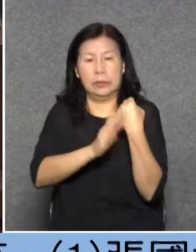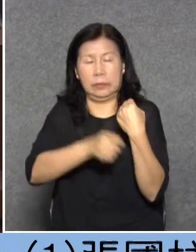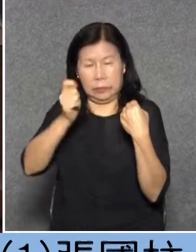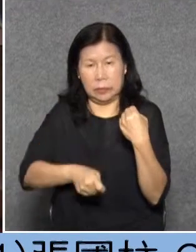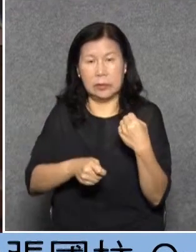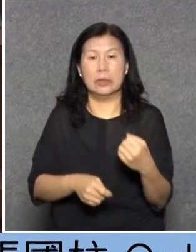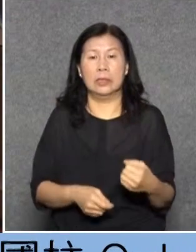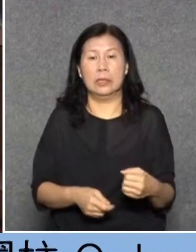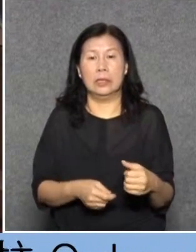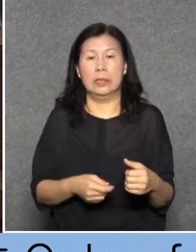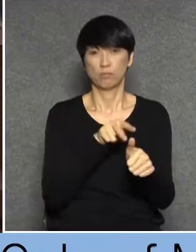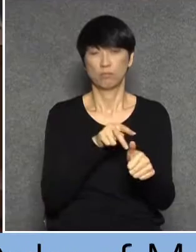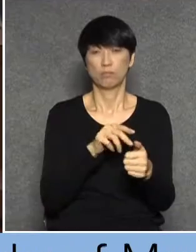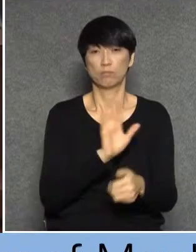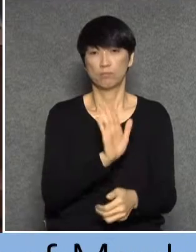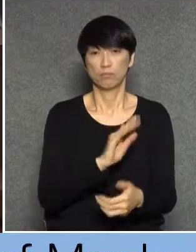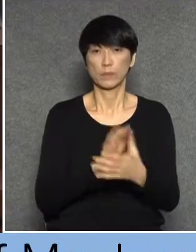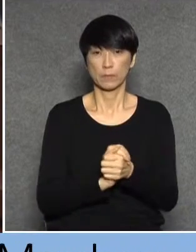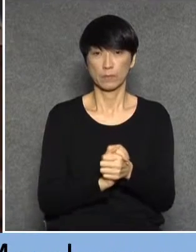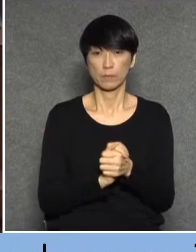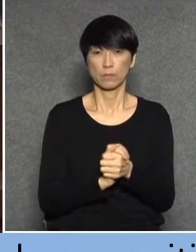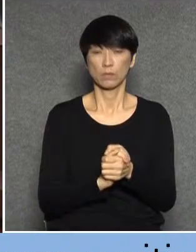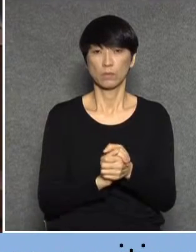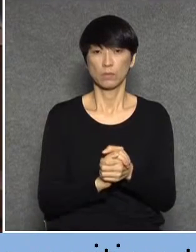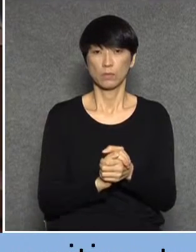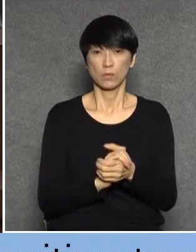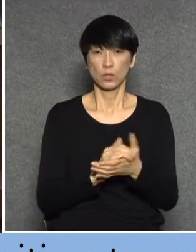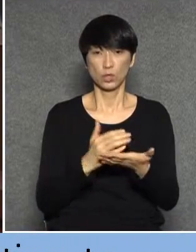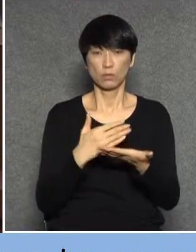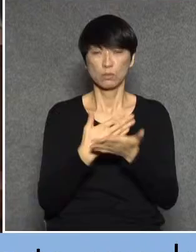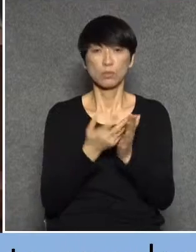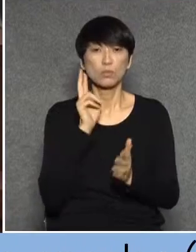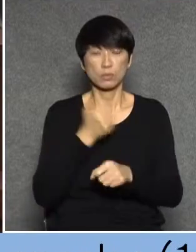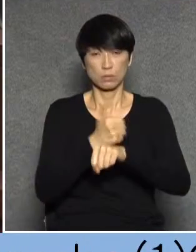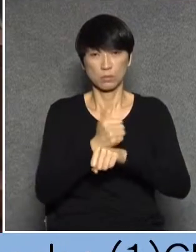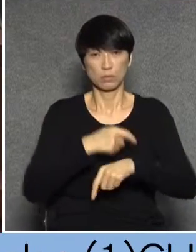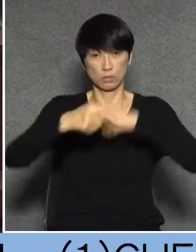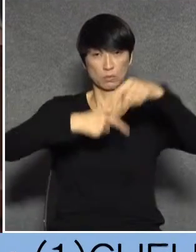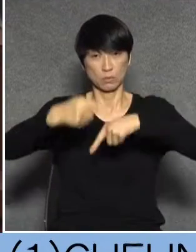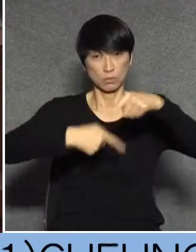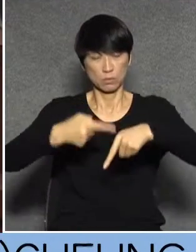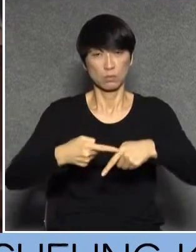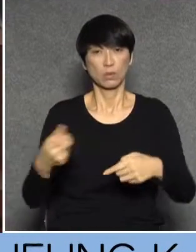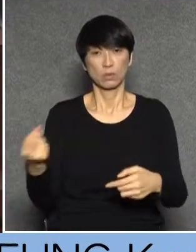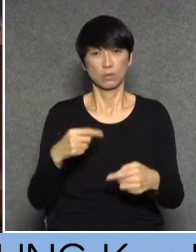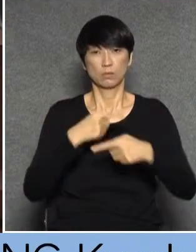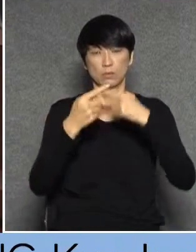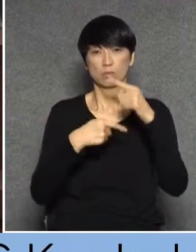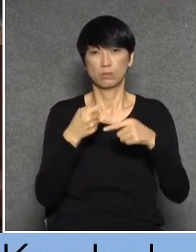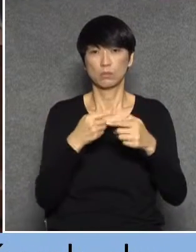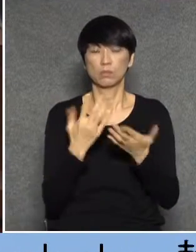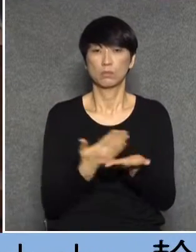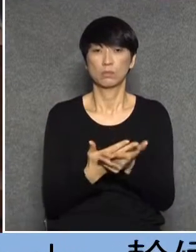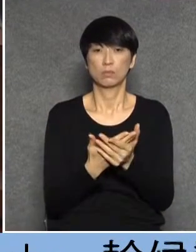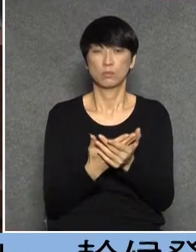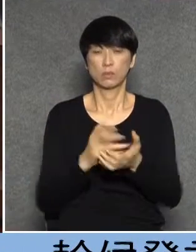任何制作的。這些這樣的道理呢，我相信為什麼如果有機會可以在辯論裡面再提出來的話呢，我令到大家呢，在雖然這